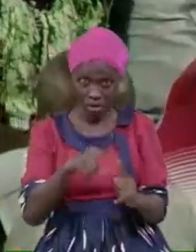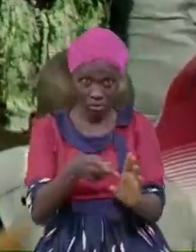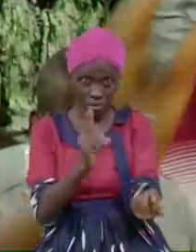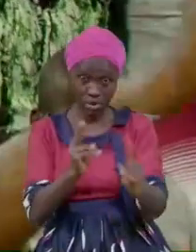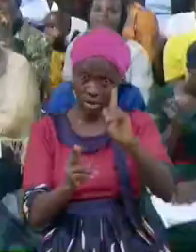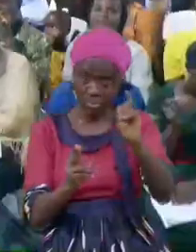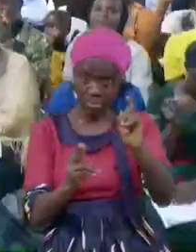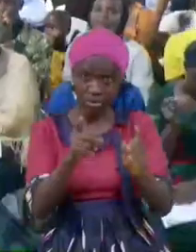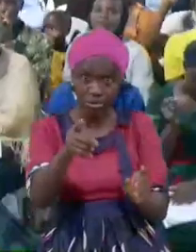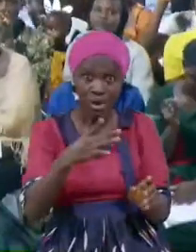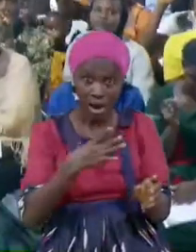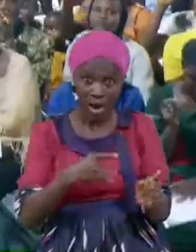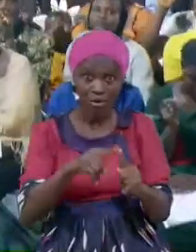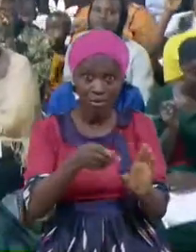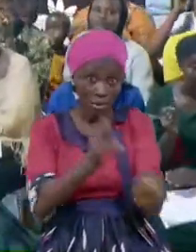va sortir?